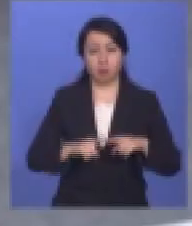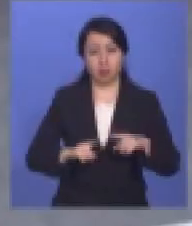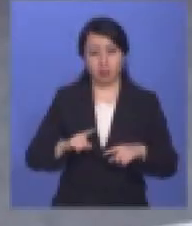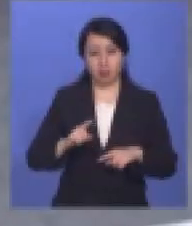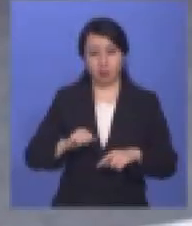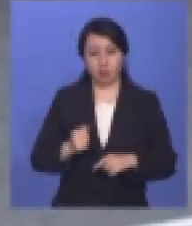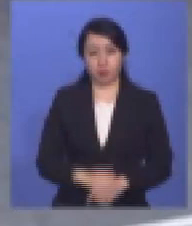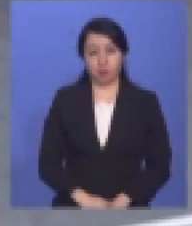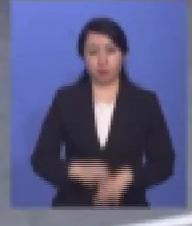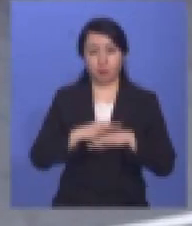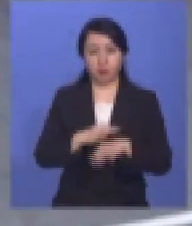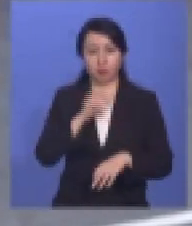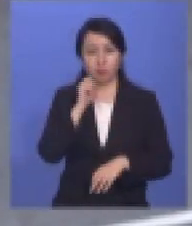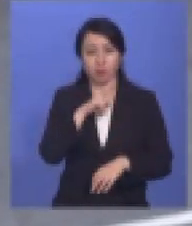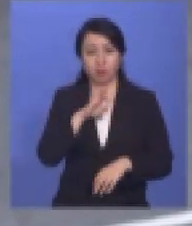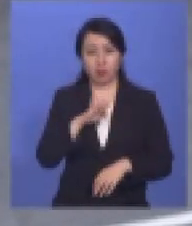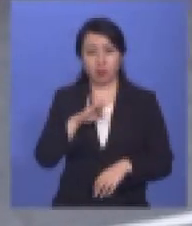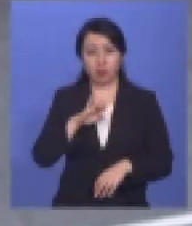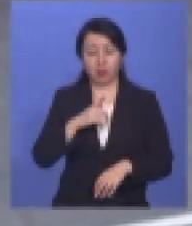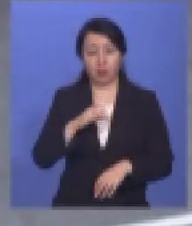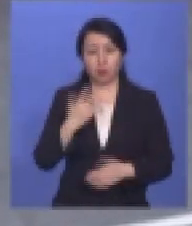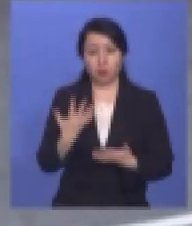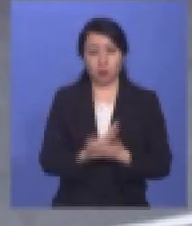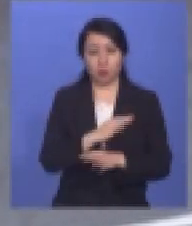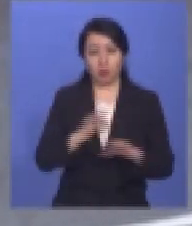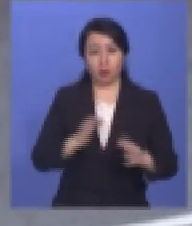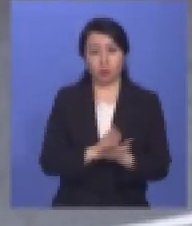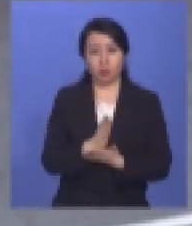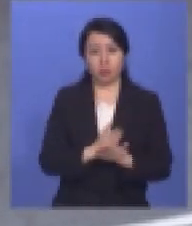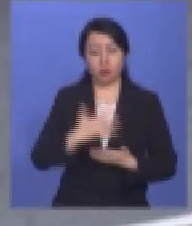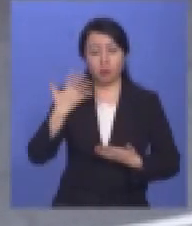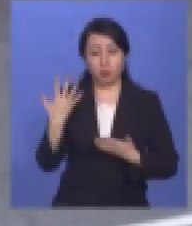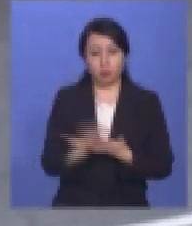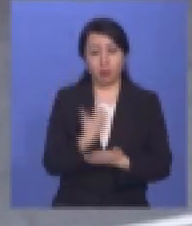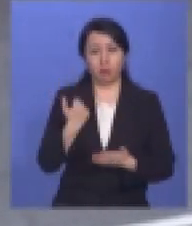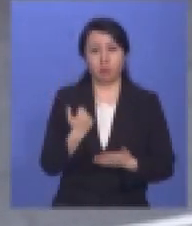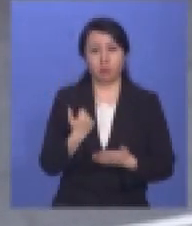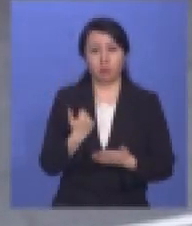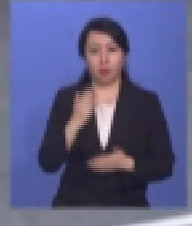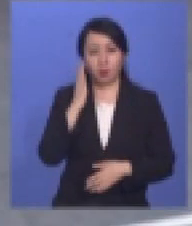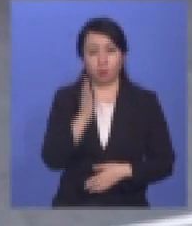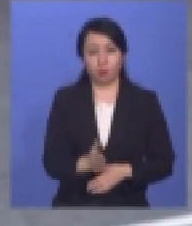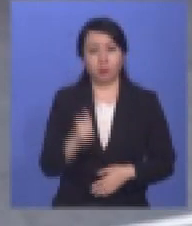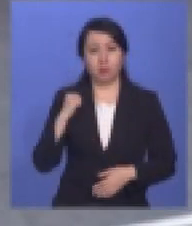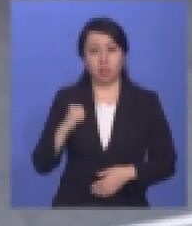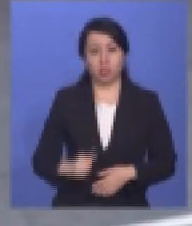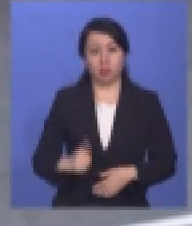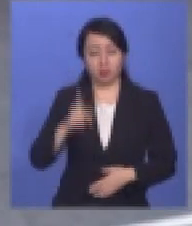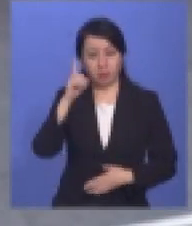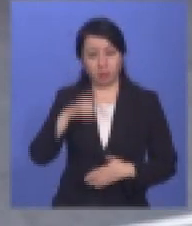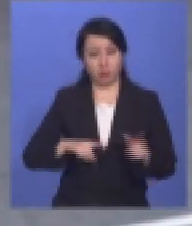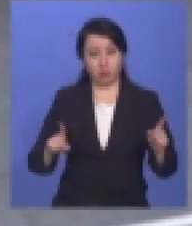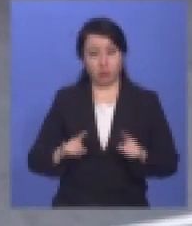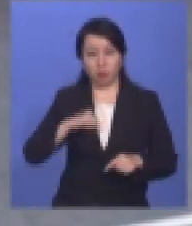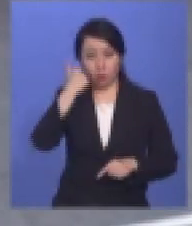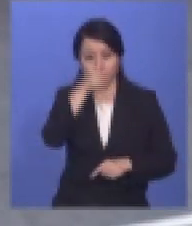близкие. Провожаем племянника Илью. Желаем ему хорошей службы, успехов. Будем ждать его. Надеемся, что год